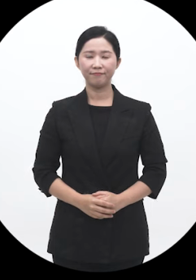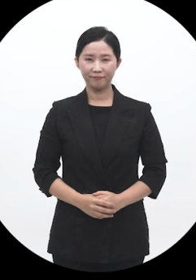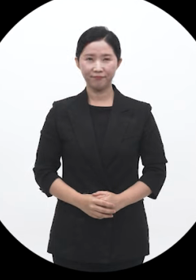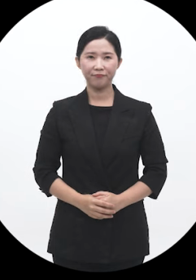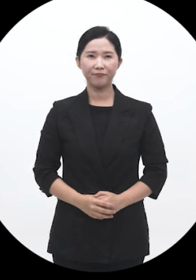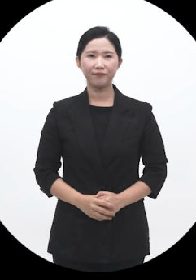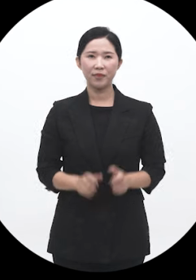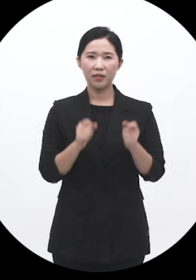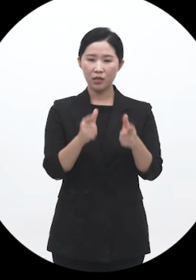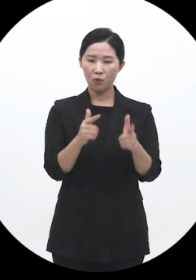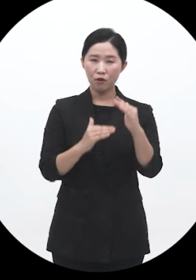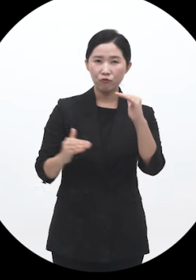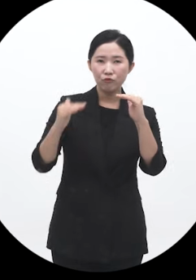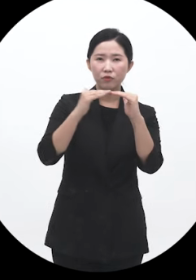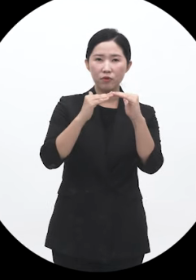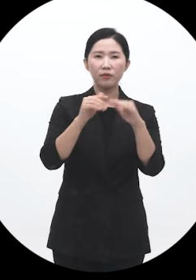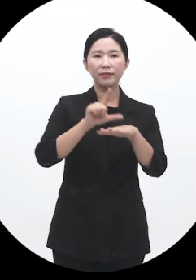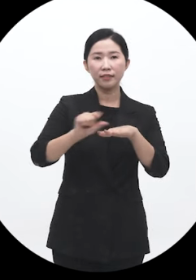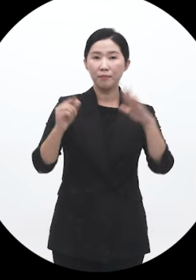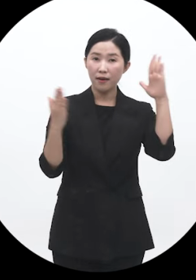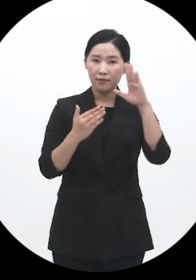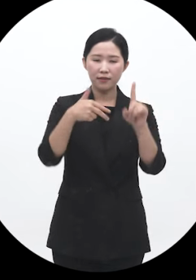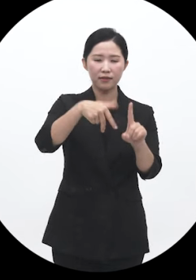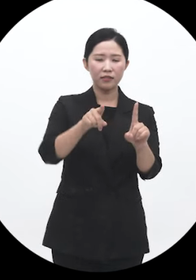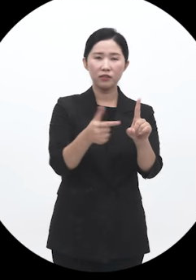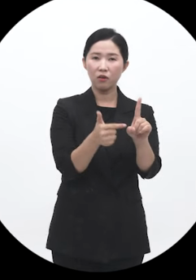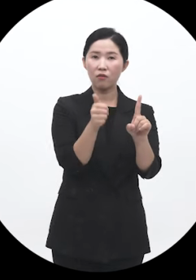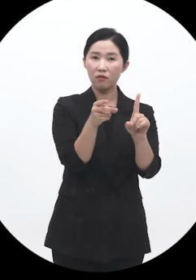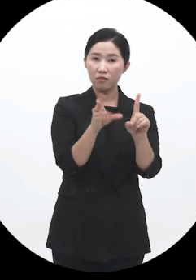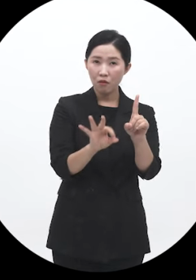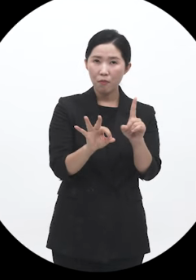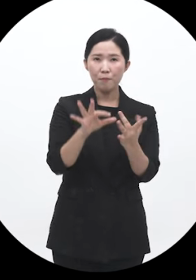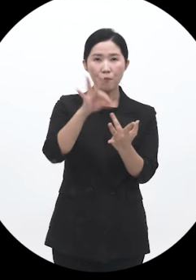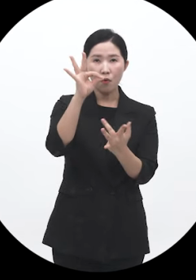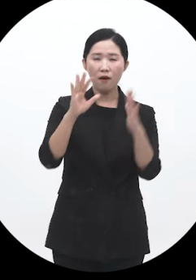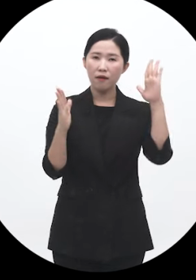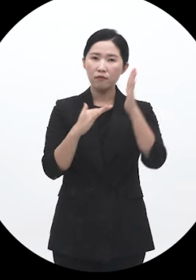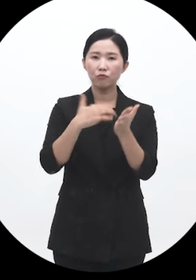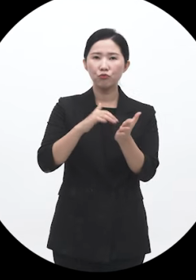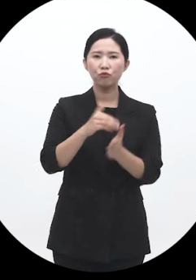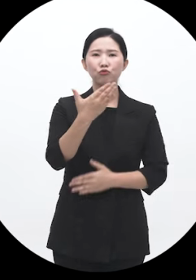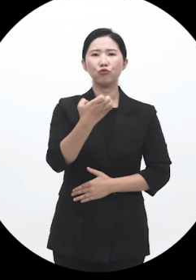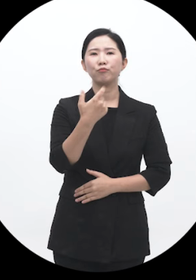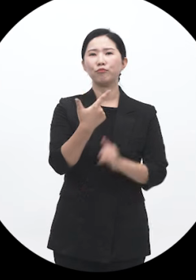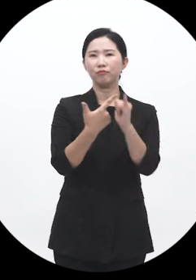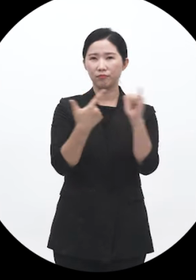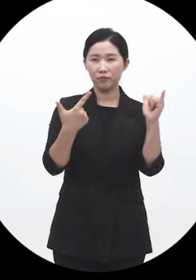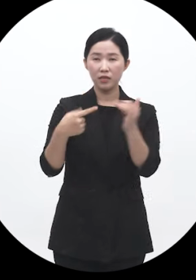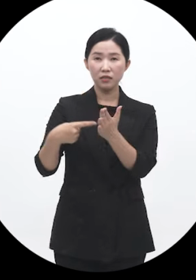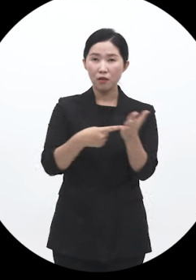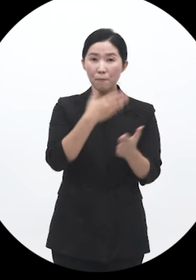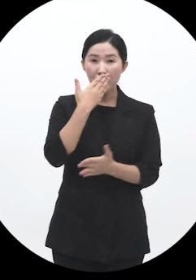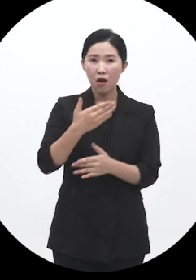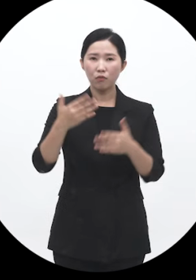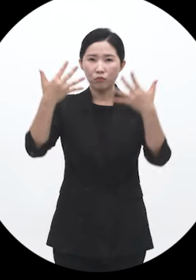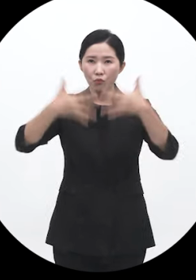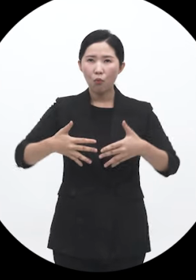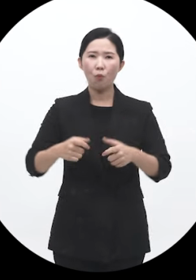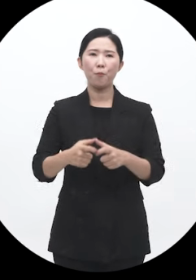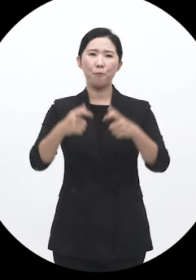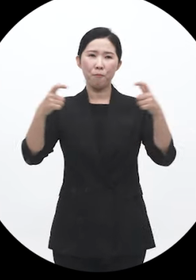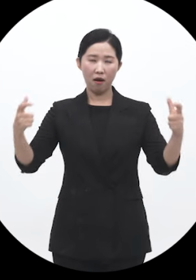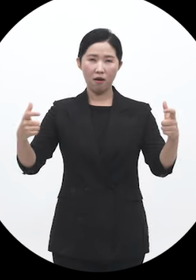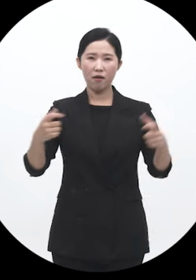기회균형 1 전형은 96명 선발하고 지원 자격이 확대되어서 2026학년도에는 농어촌